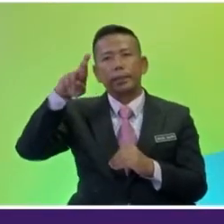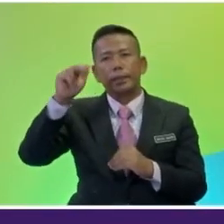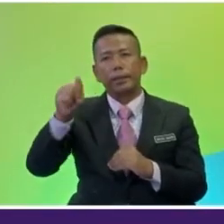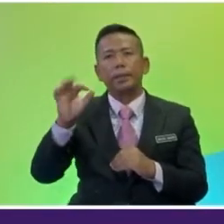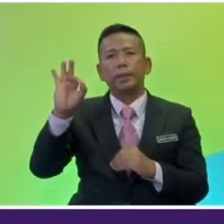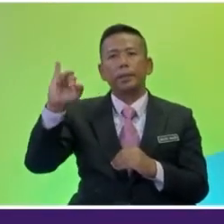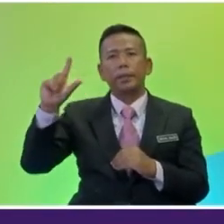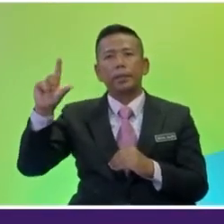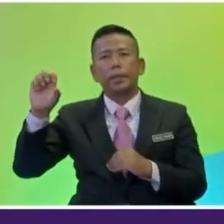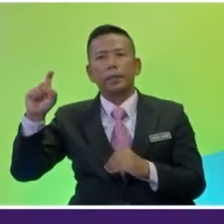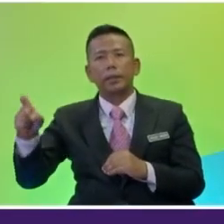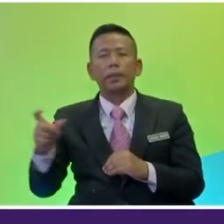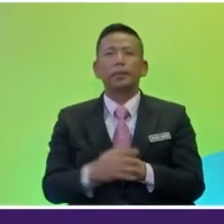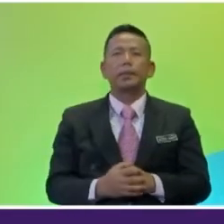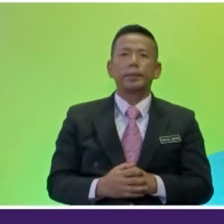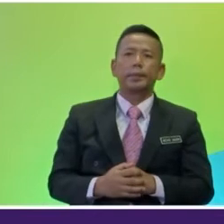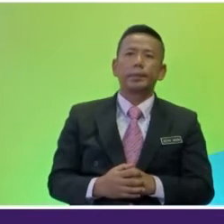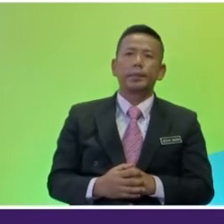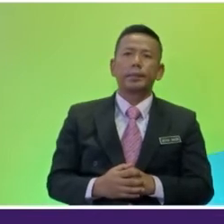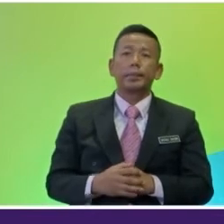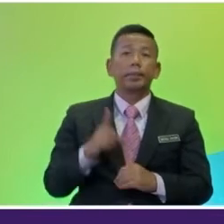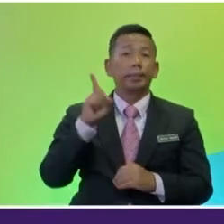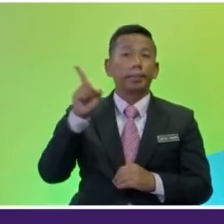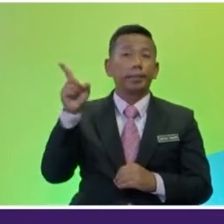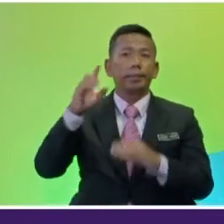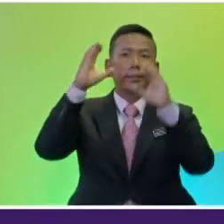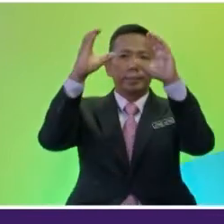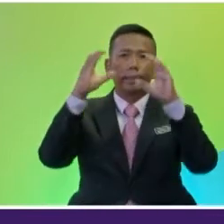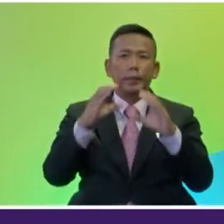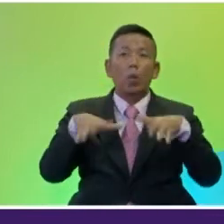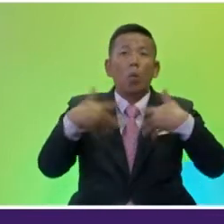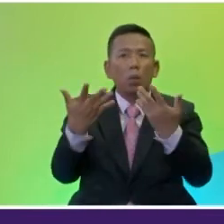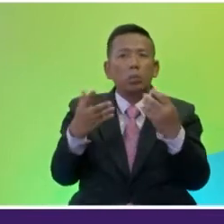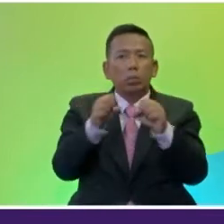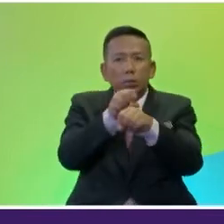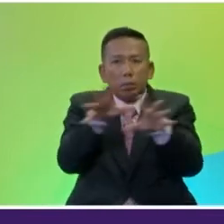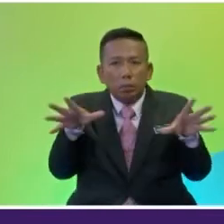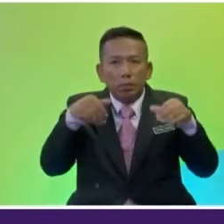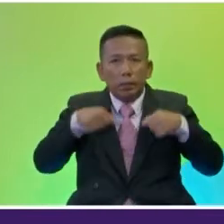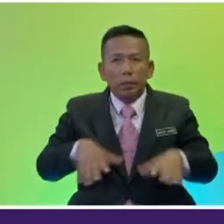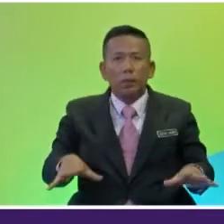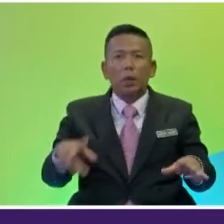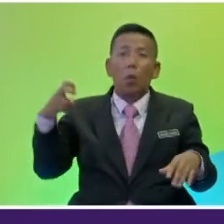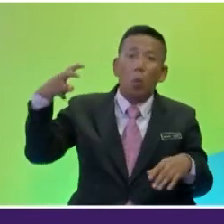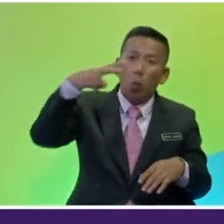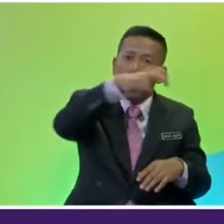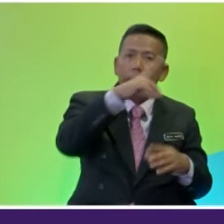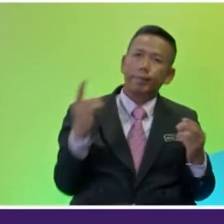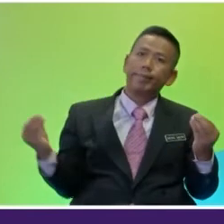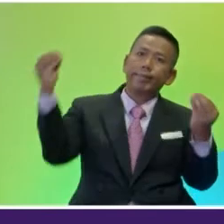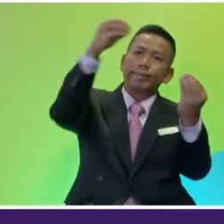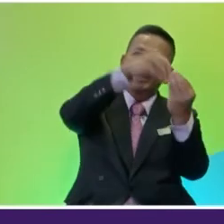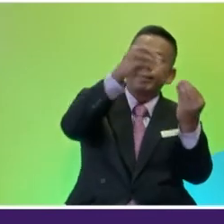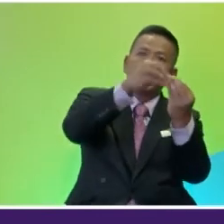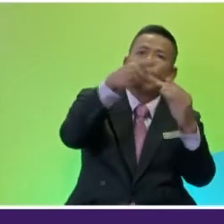seterusnya lagi kita lihat slide Ini adalah cara pembiakan virus timpani ia mencangkiti